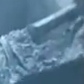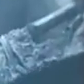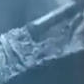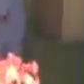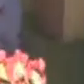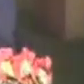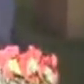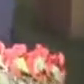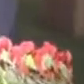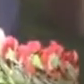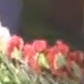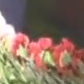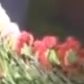ั cam uns